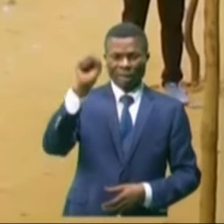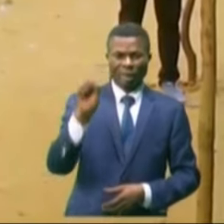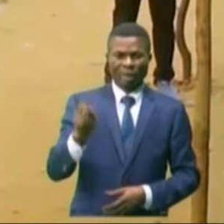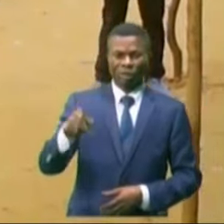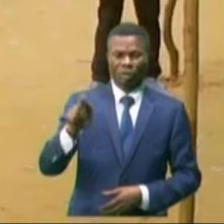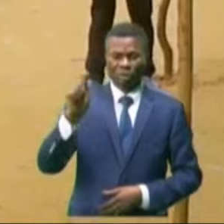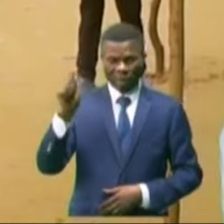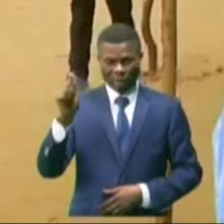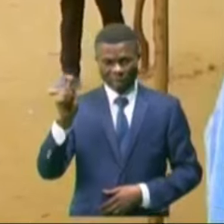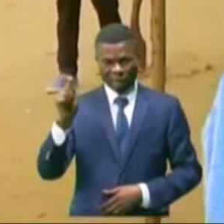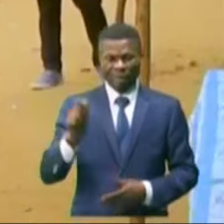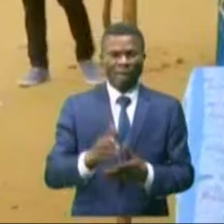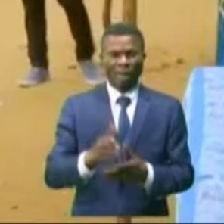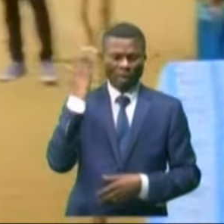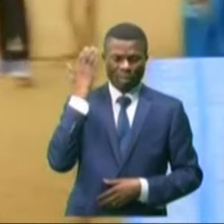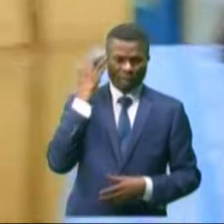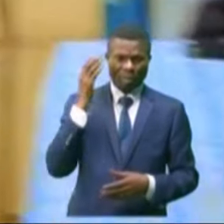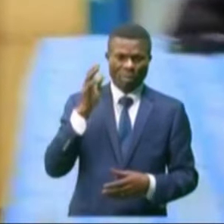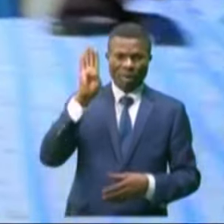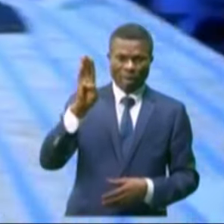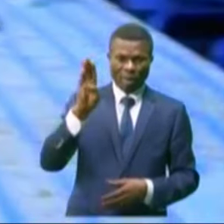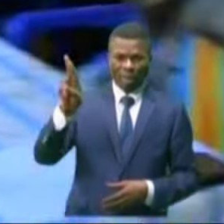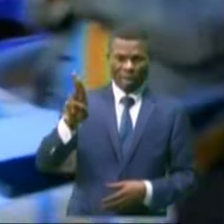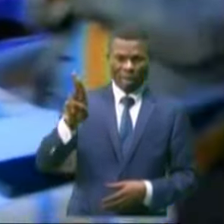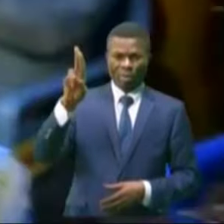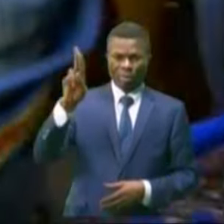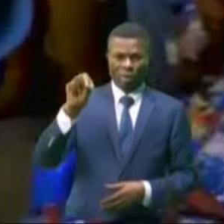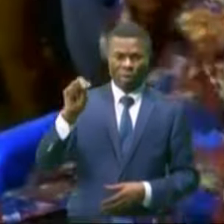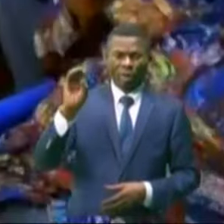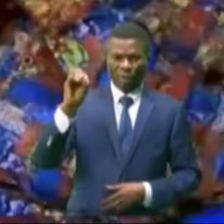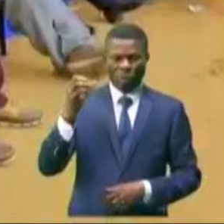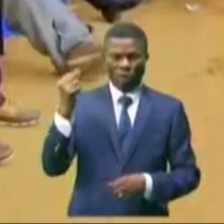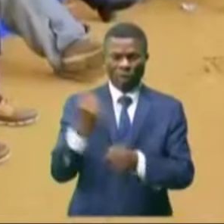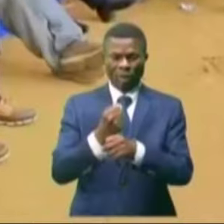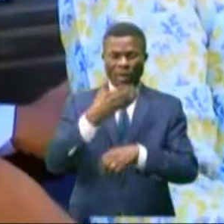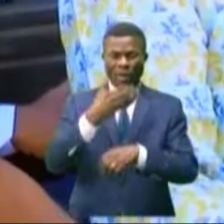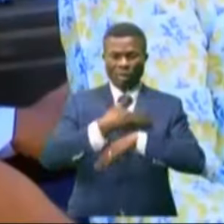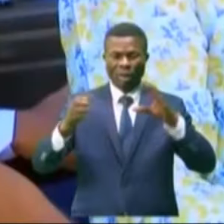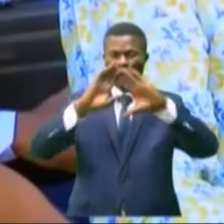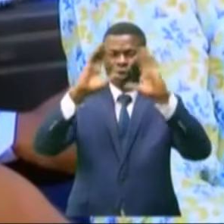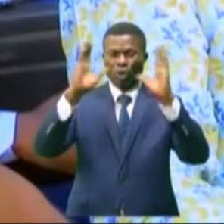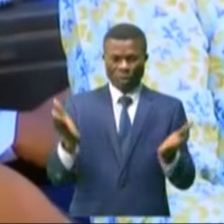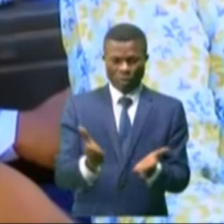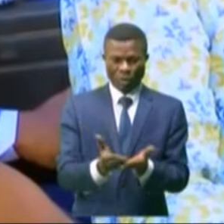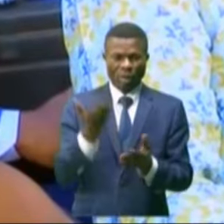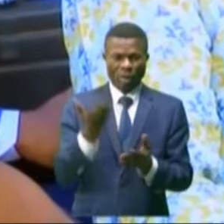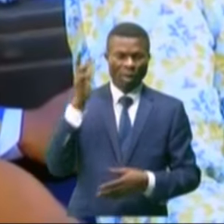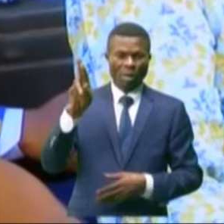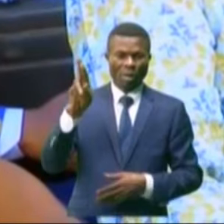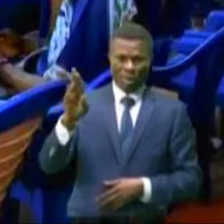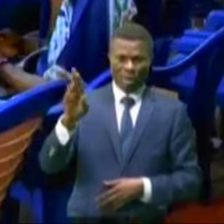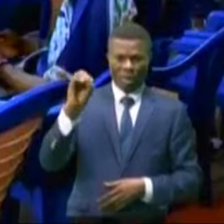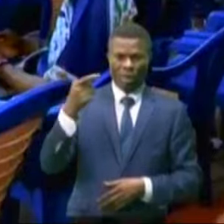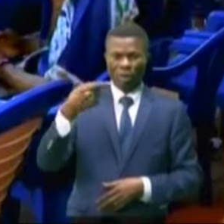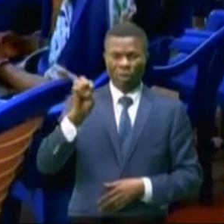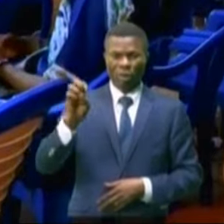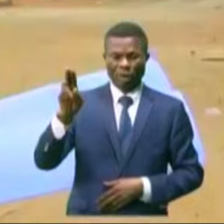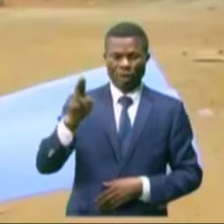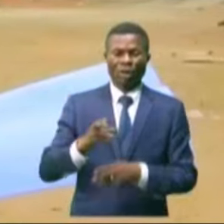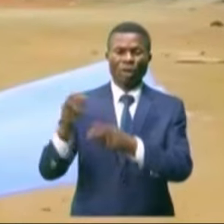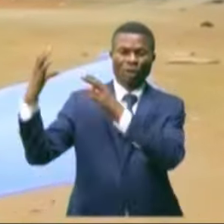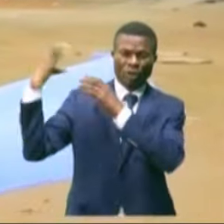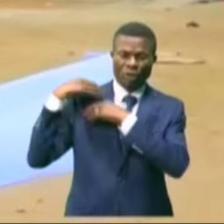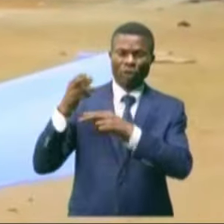Raymond Bouanaïri, qu'accompagnait le chargé des travaux d'infrastructure communautaire, Roger Paloukou, le chargé de suivi et évaluation,